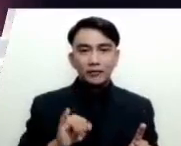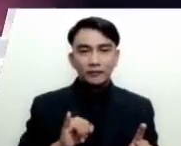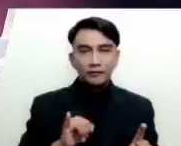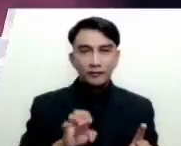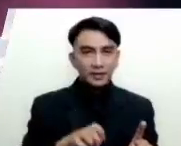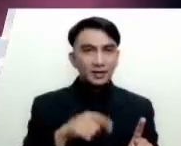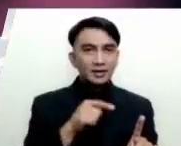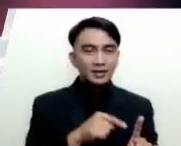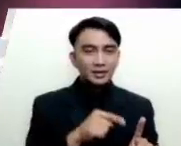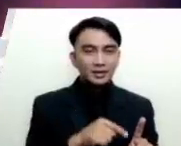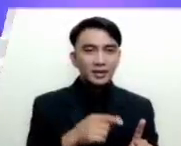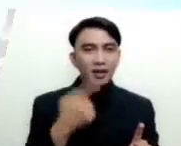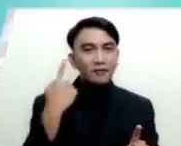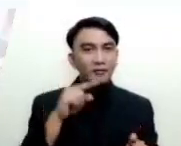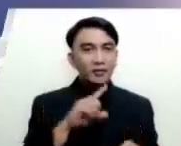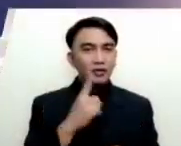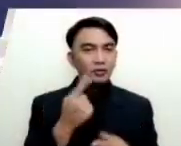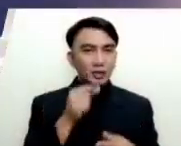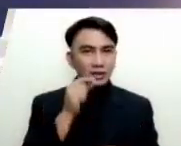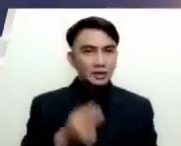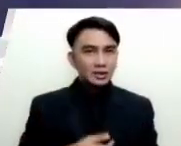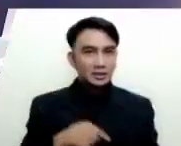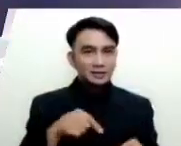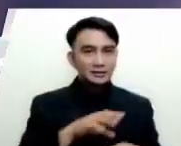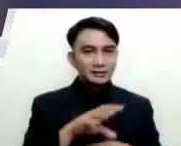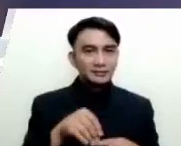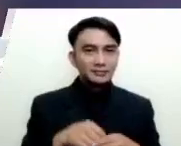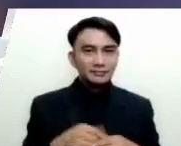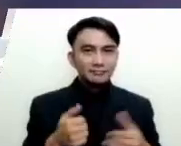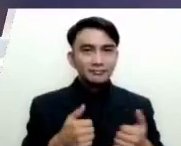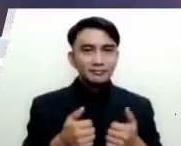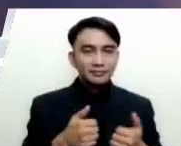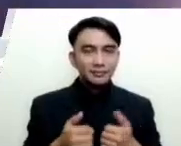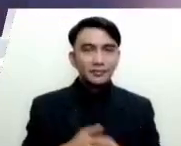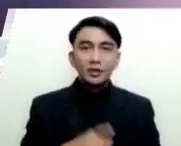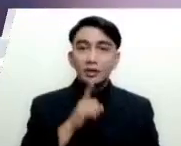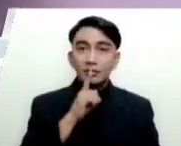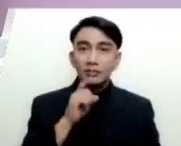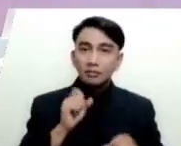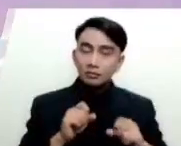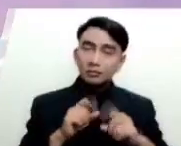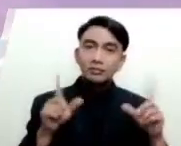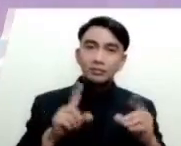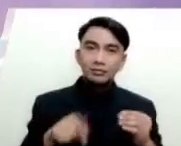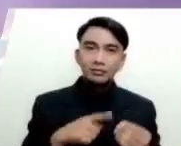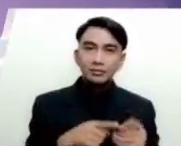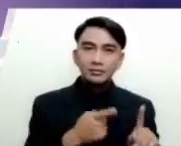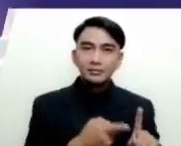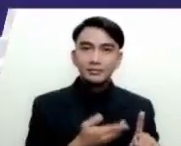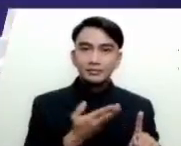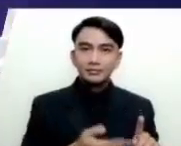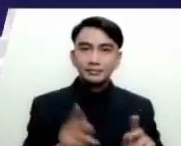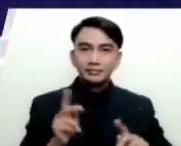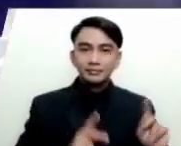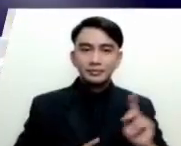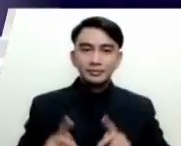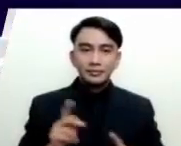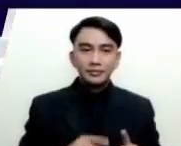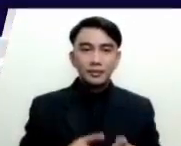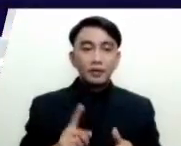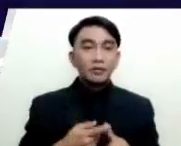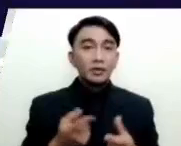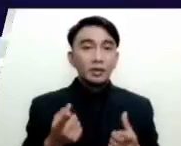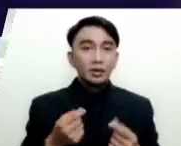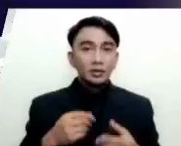Kot-Kot pageant sa Liloan, Cebu. Panggulat raw talaga ang kanyang performance ng gabing yun mula sa paglabas sa